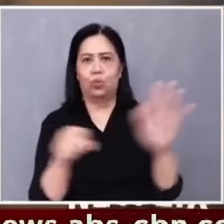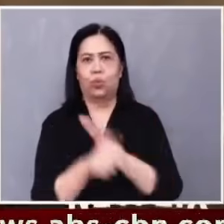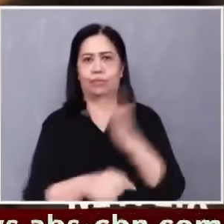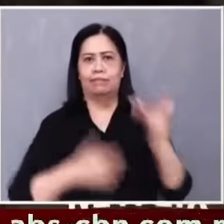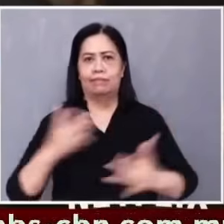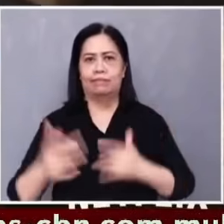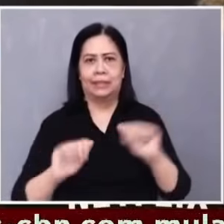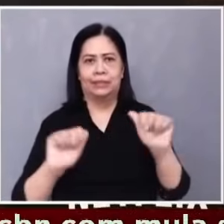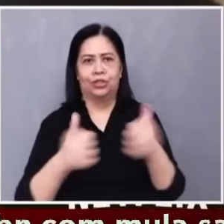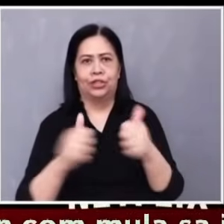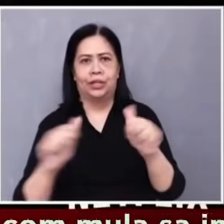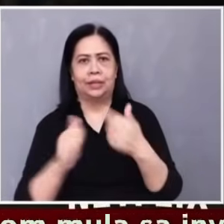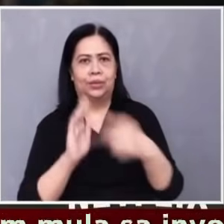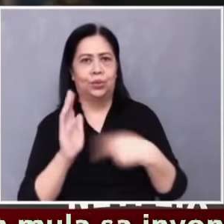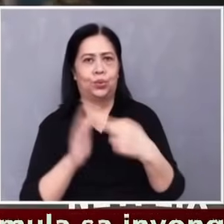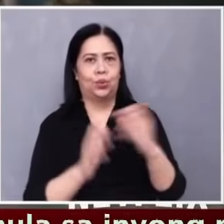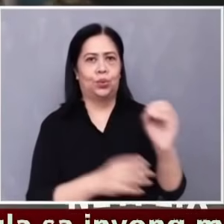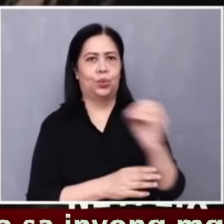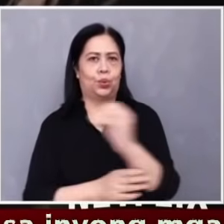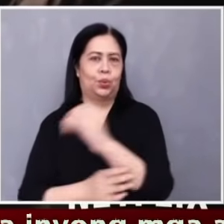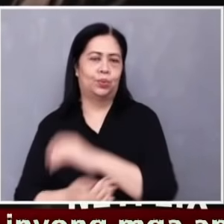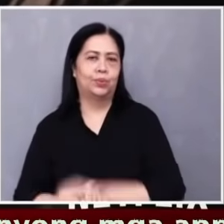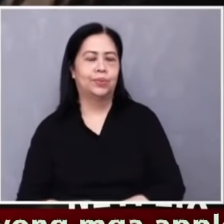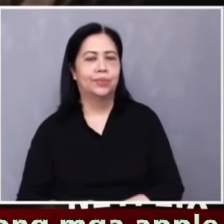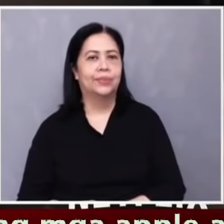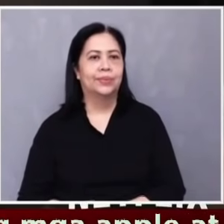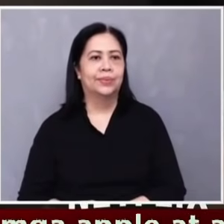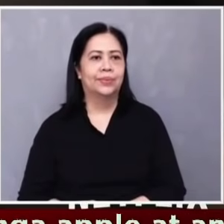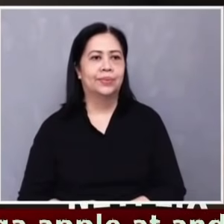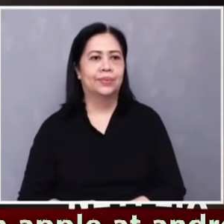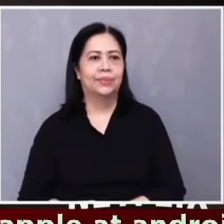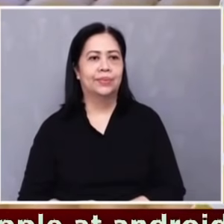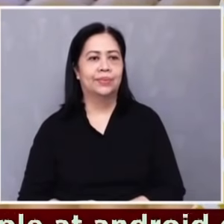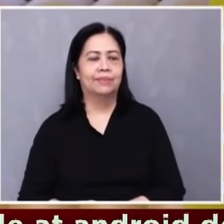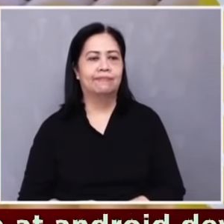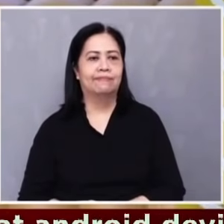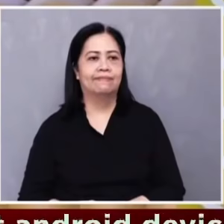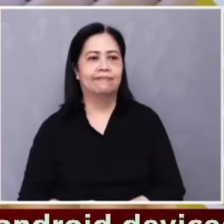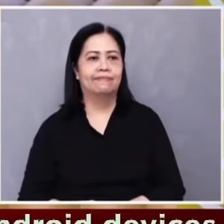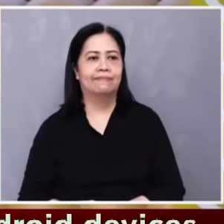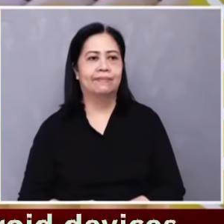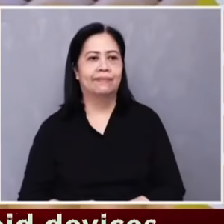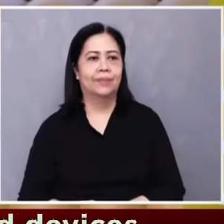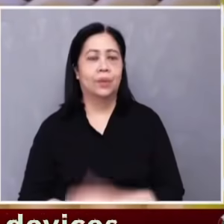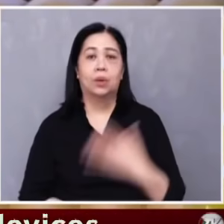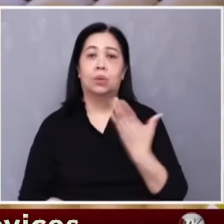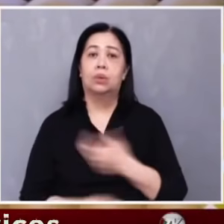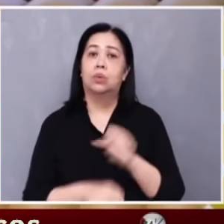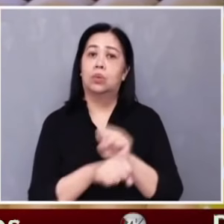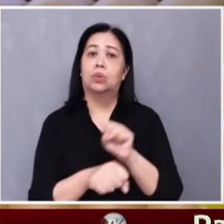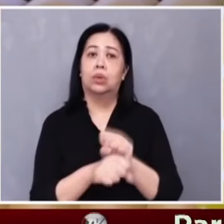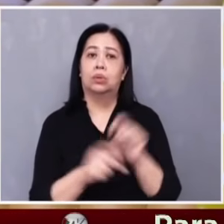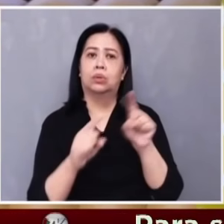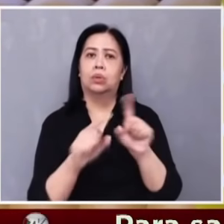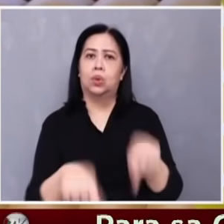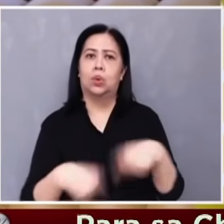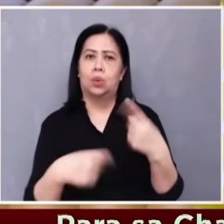ang pagganap sa kanikanilang roles. The three of us. Go grab some bounties. We've been working toward this for a long time. You know,